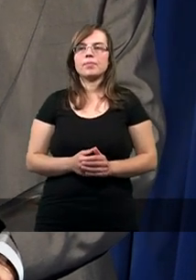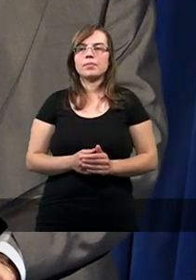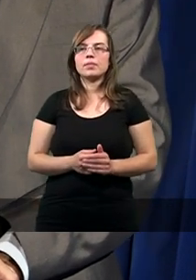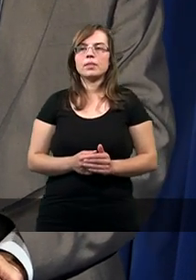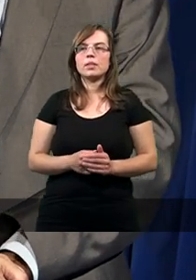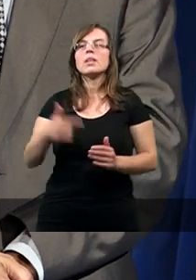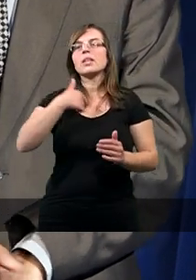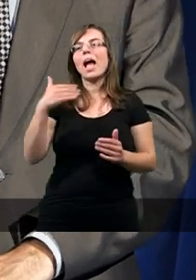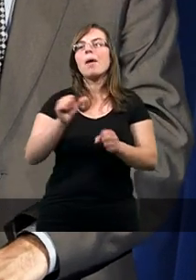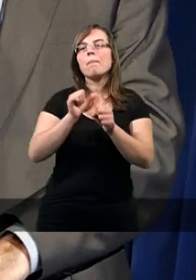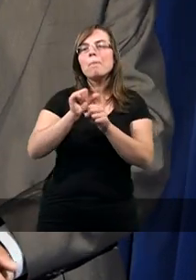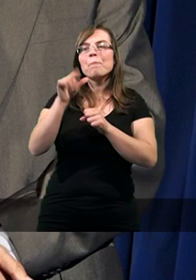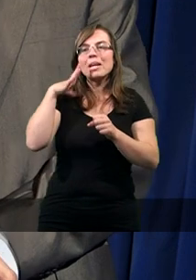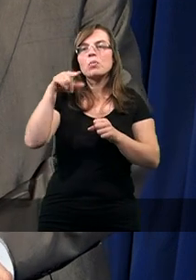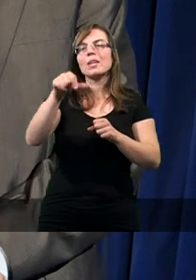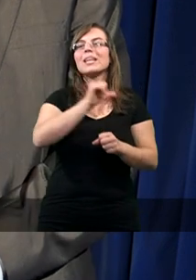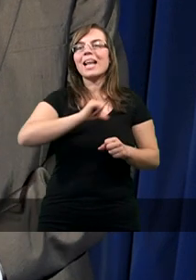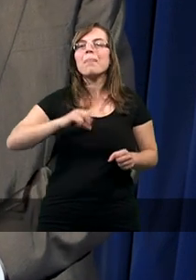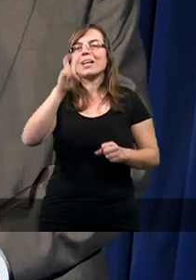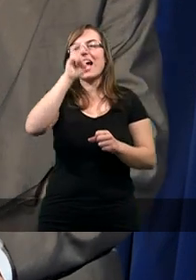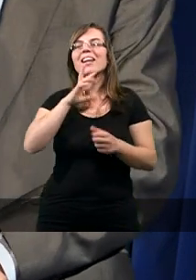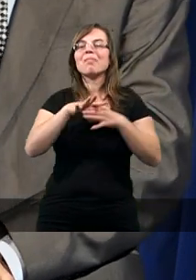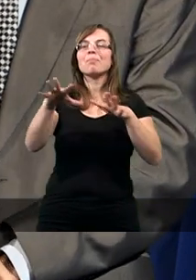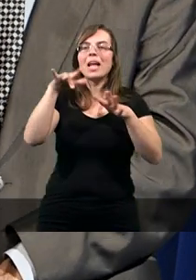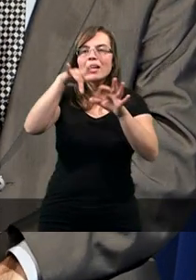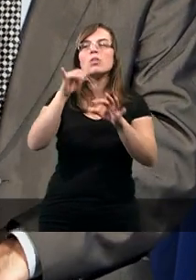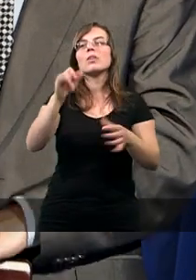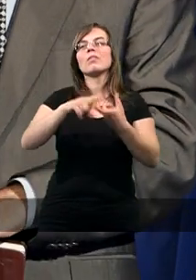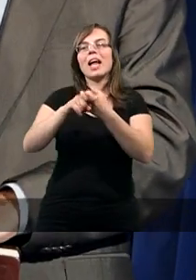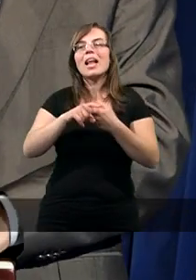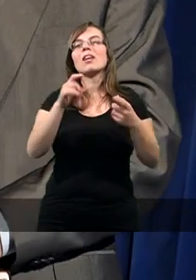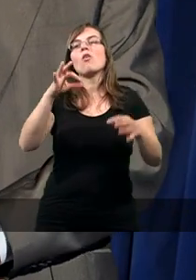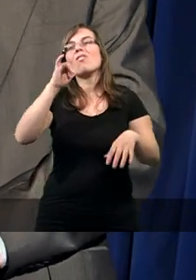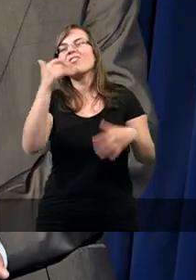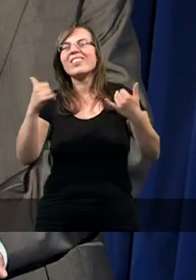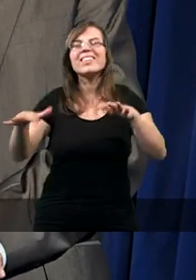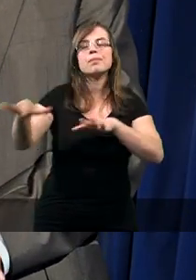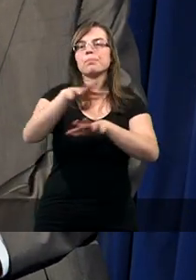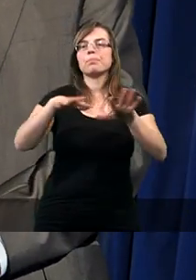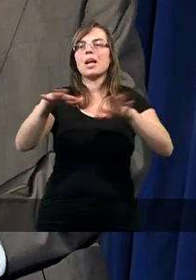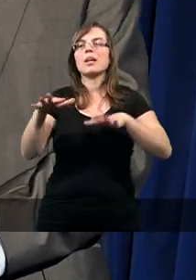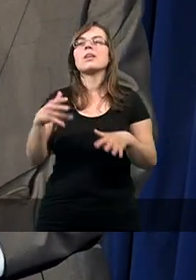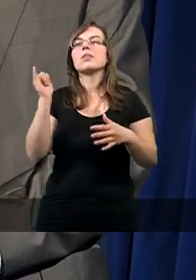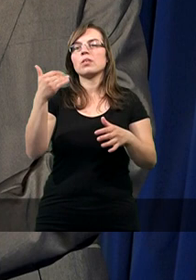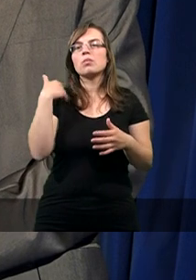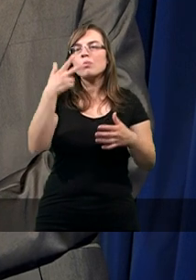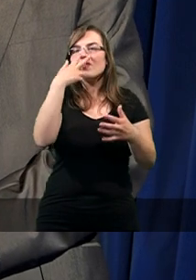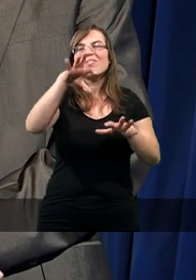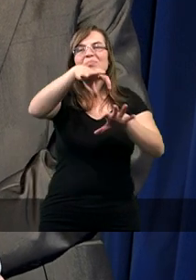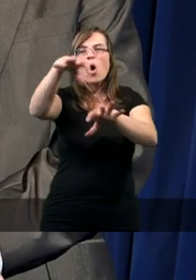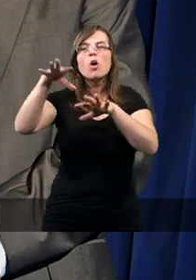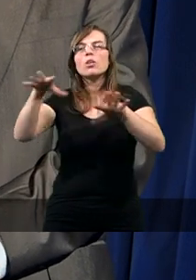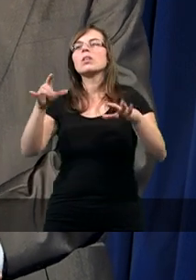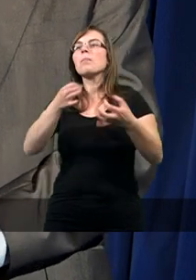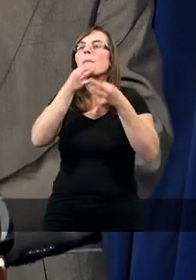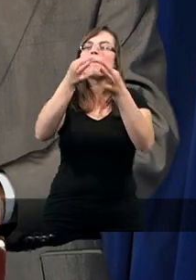of a pastor they need. Ja byłem sam i sekretarzem, i skarbnikiem i w diecezjach, i w uniach, i wiem, bo jeździłem do różnych zborów